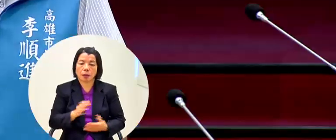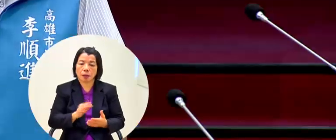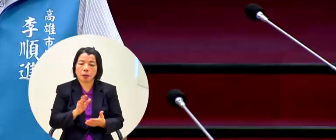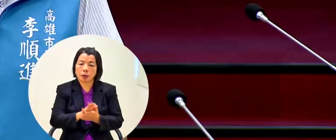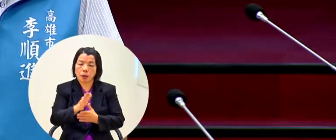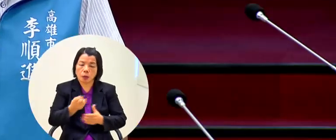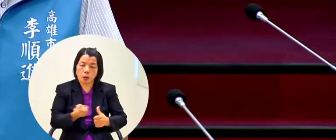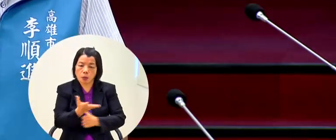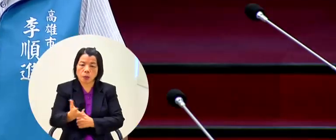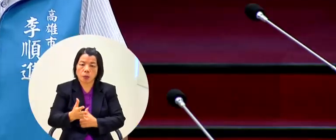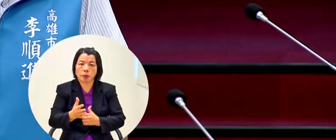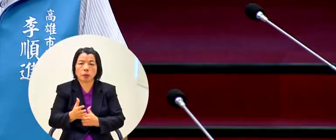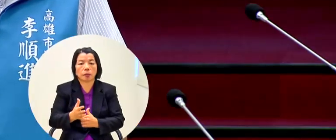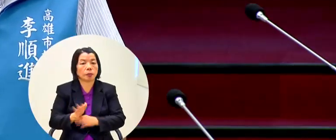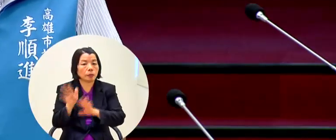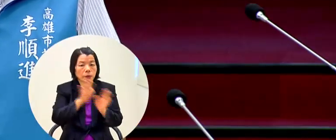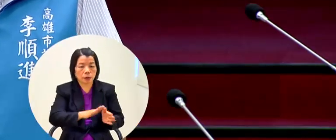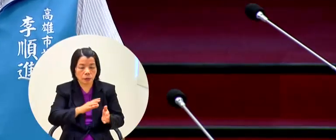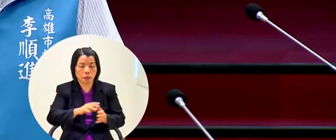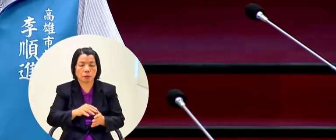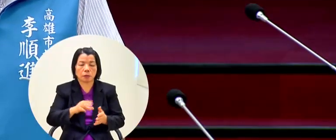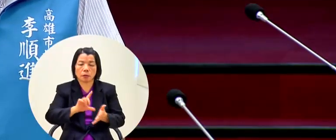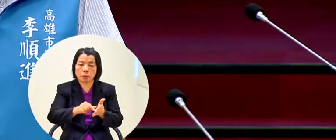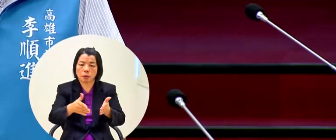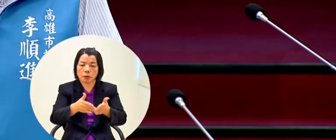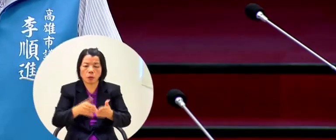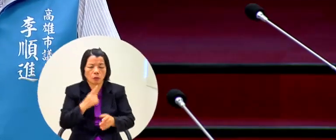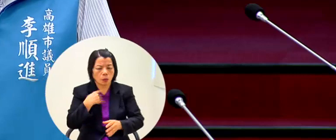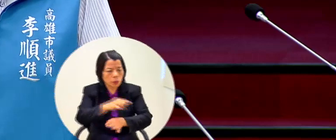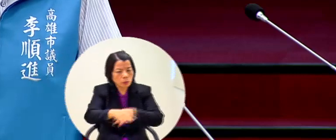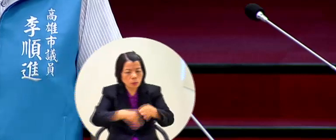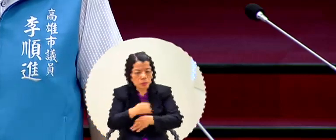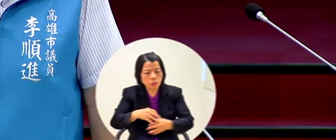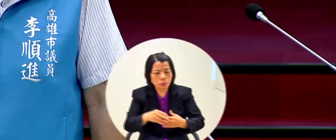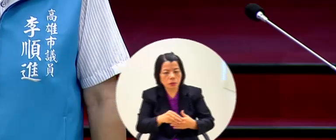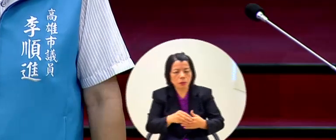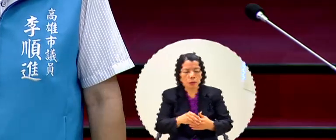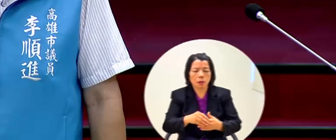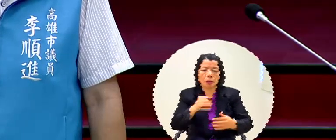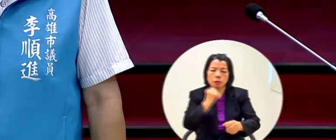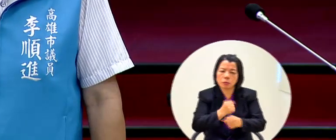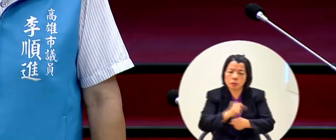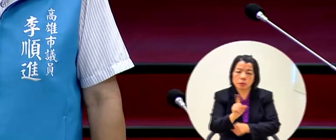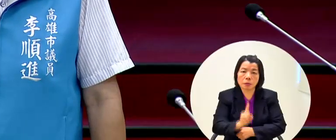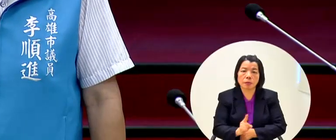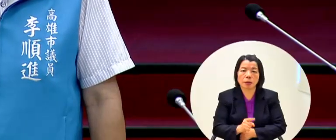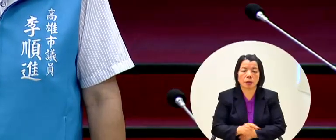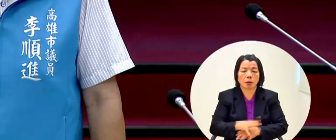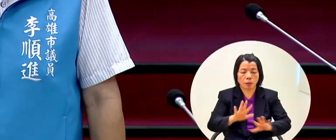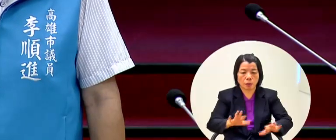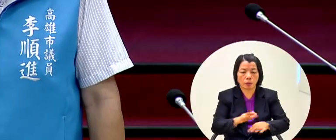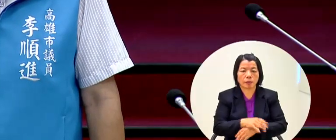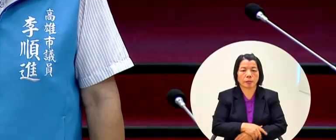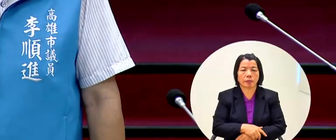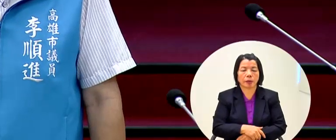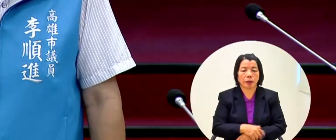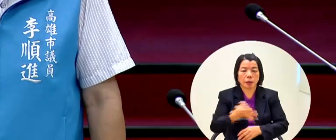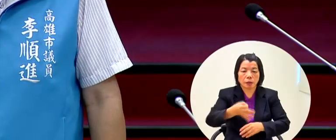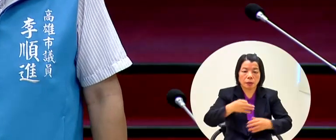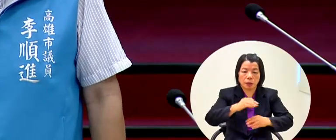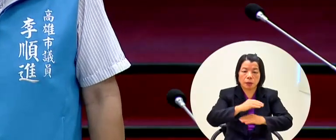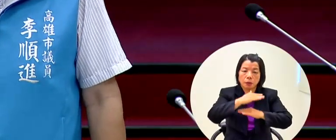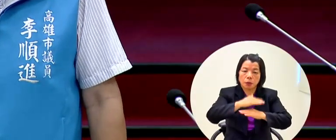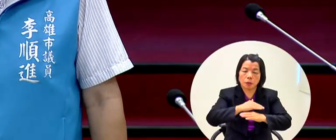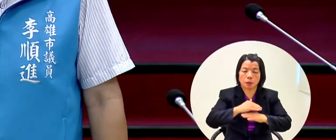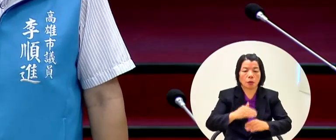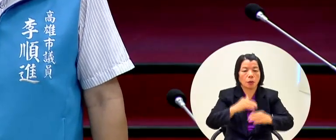方经济怎么带动哈。那有前几天的我们的钱柜 KTV 的大火，以及我